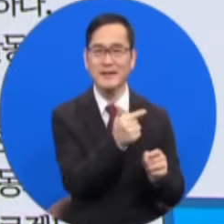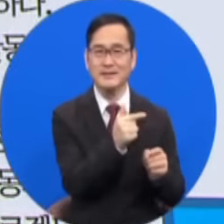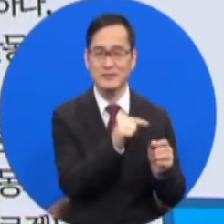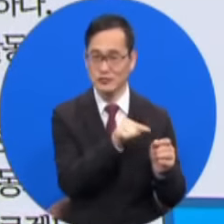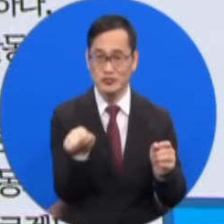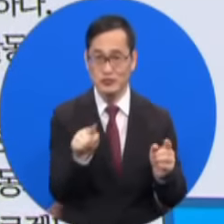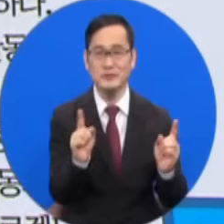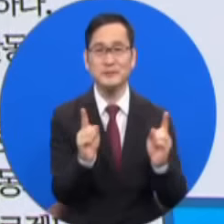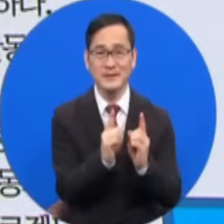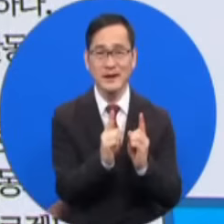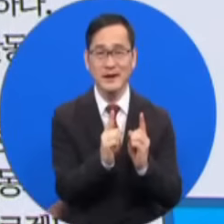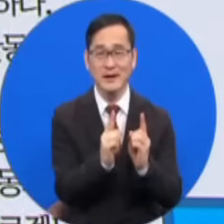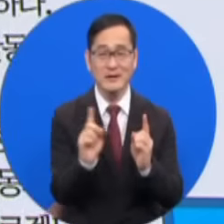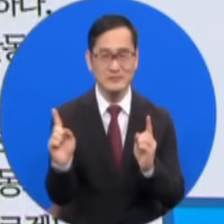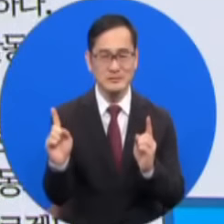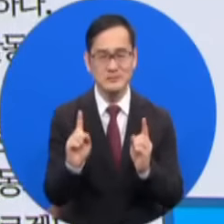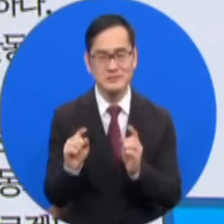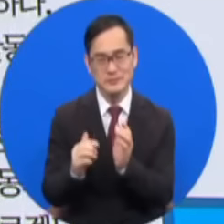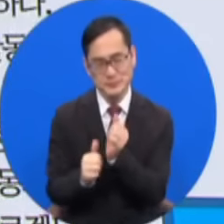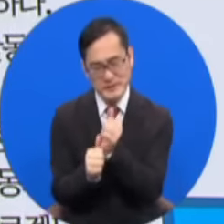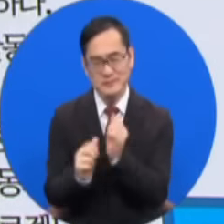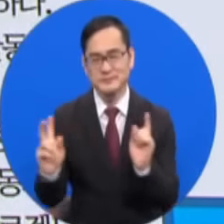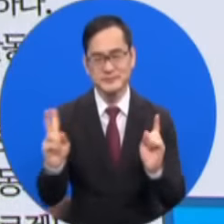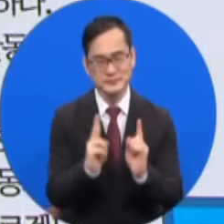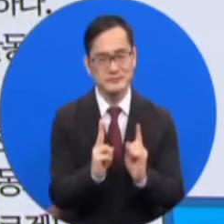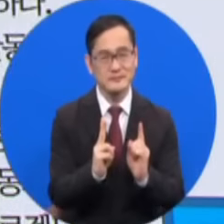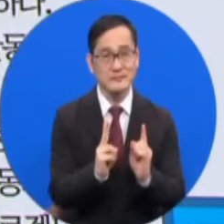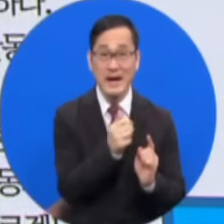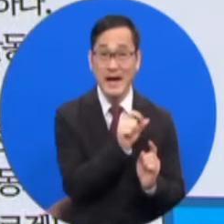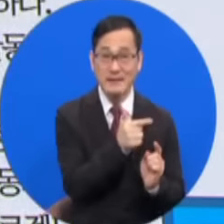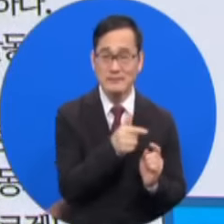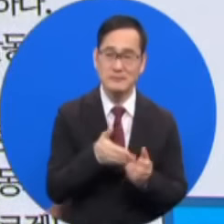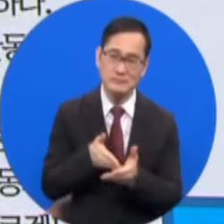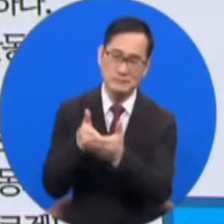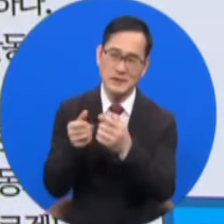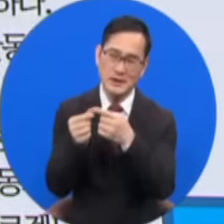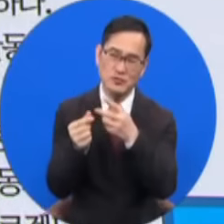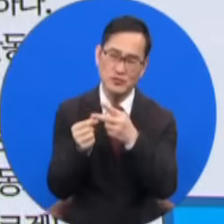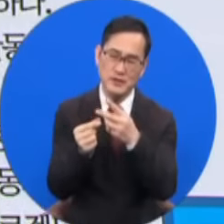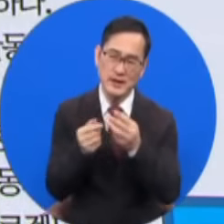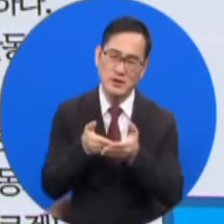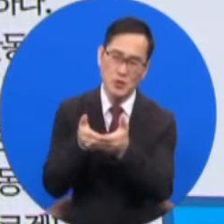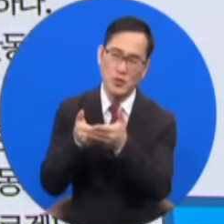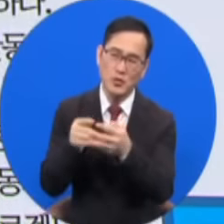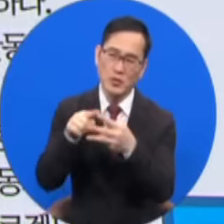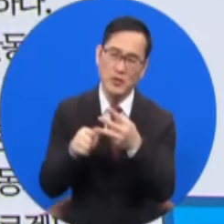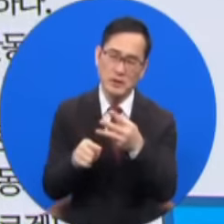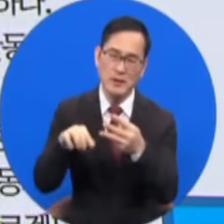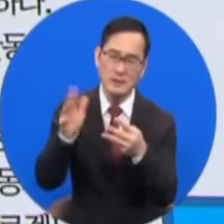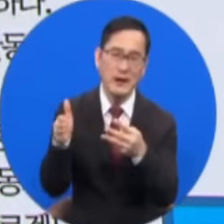1입니다 한동훈 대표가 세 가지 요구를 했는데 대통령실은 부정적인 기라고